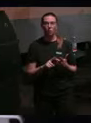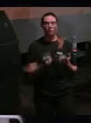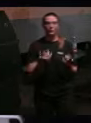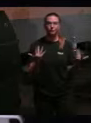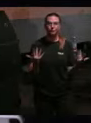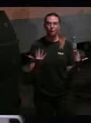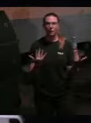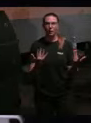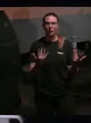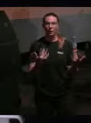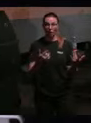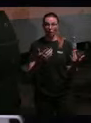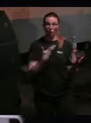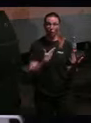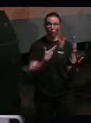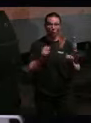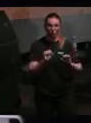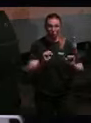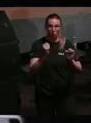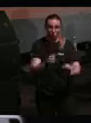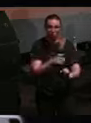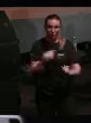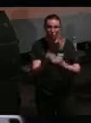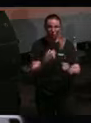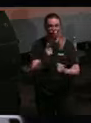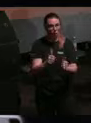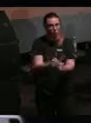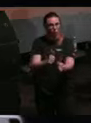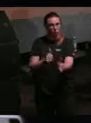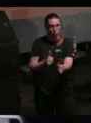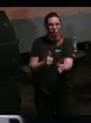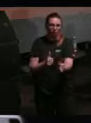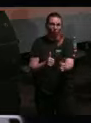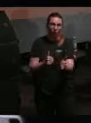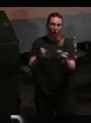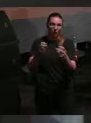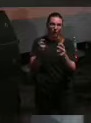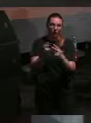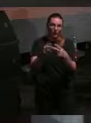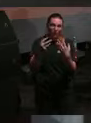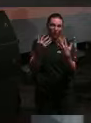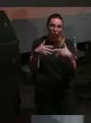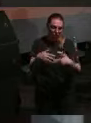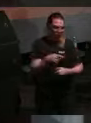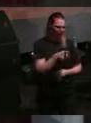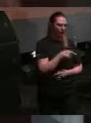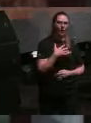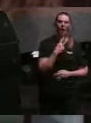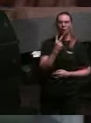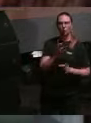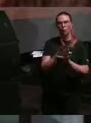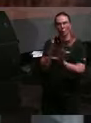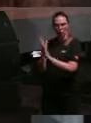Hvor dårlig tid har vi egentlig med å henge etter med energiproduksjonen vår? Nei, men altså, det jo to køer vi snakker om her. For